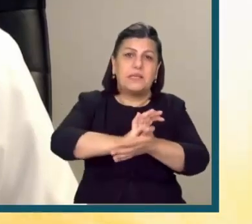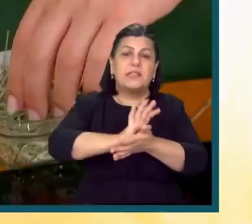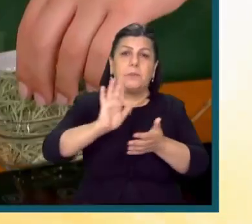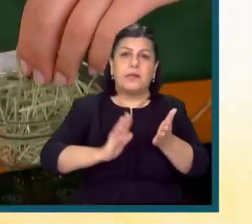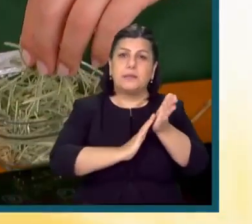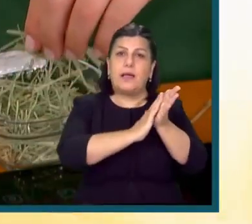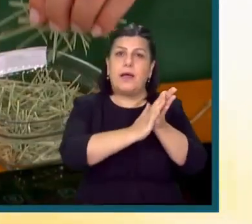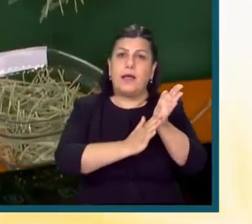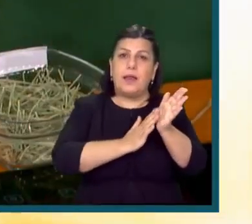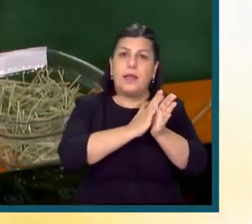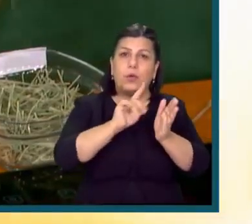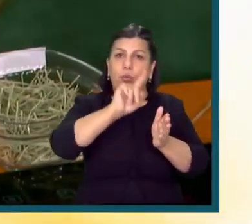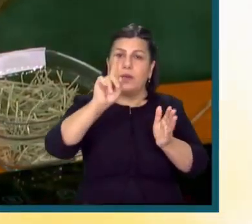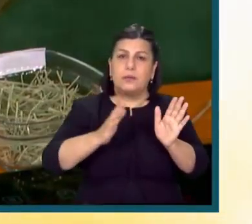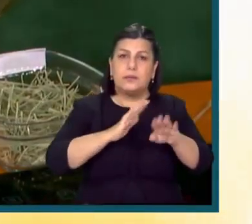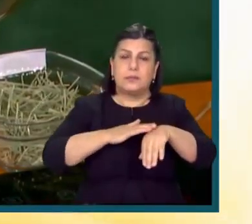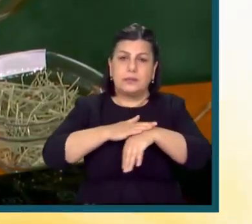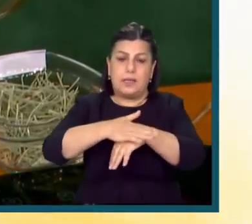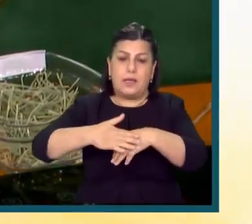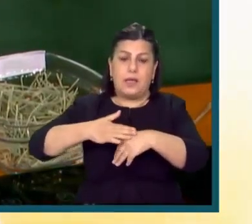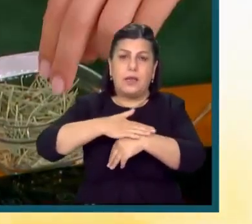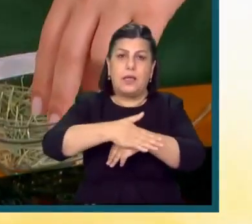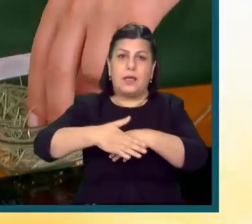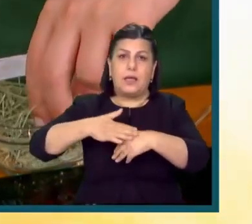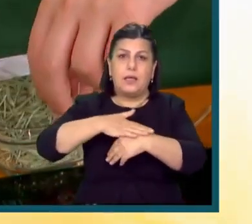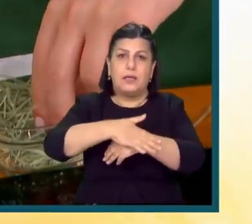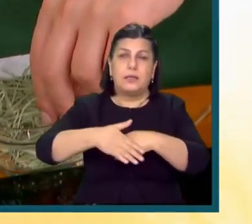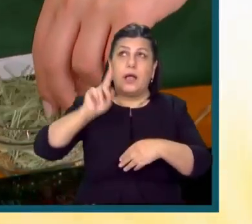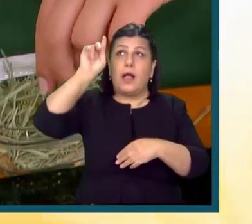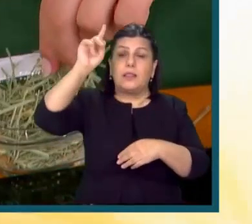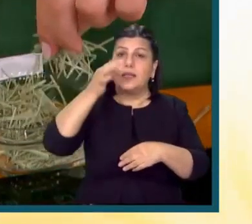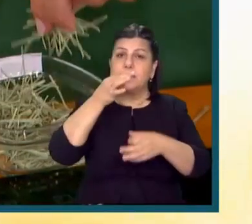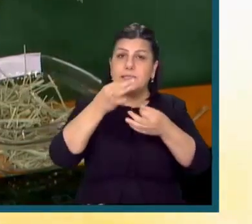hareketlerle yapıyorsunuz. Allah'ın izniyle bakın